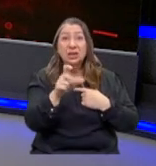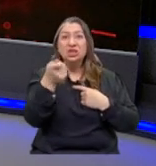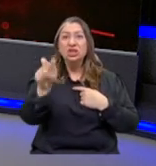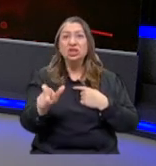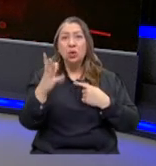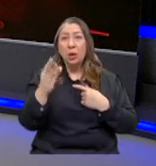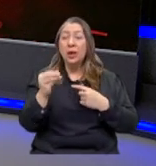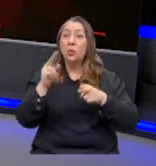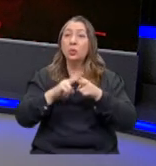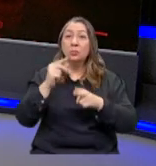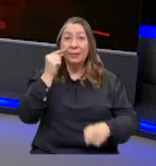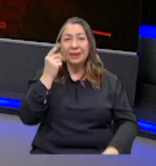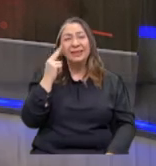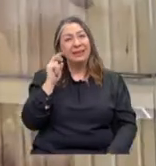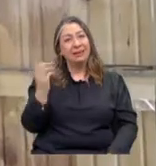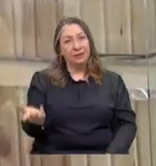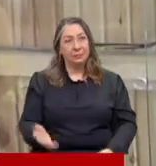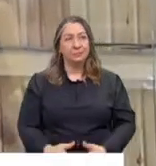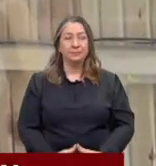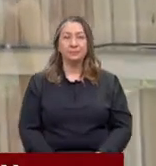Cephe'yi dinledi.